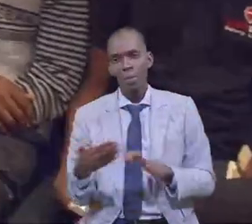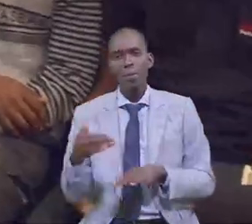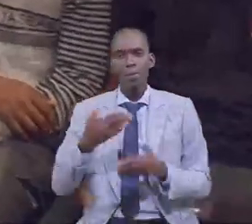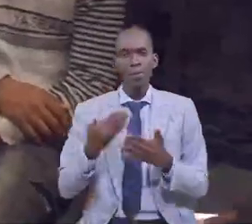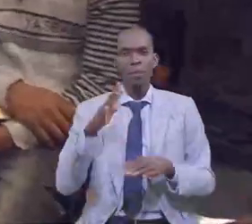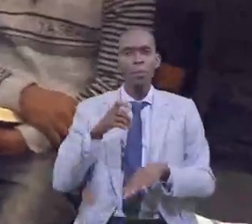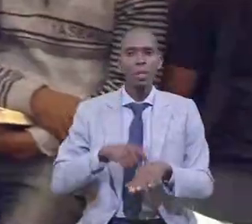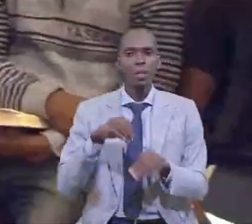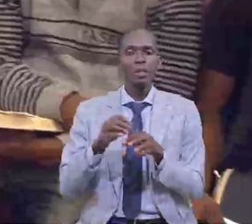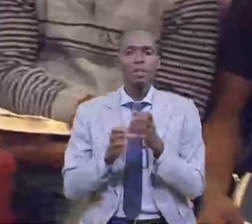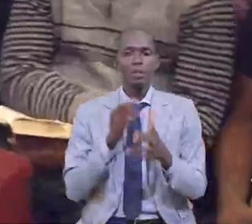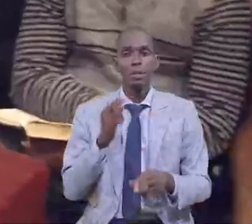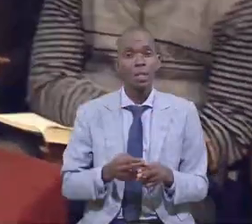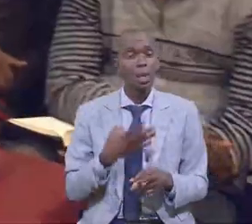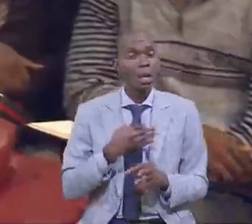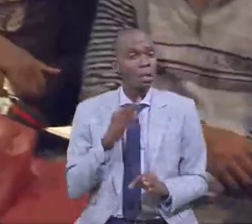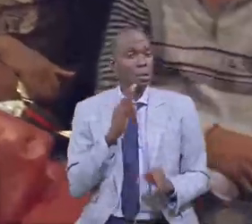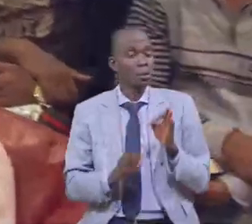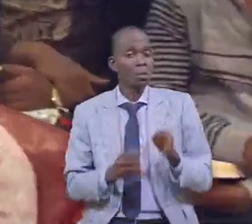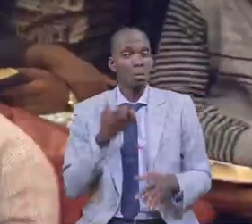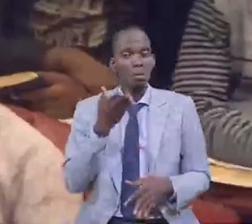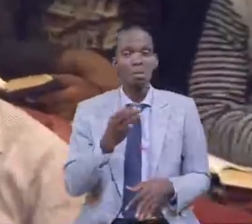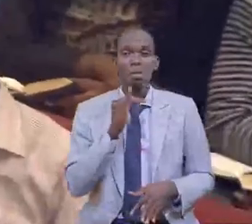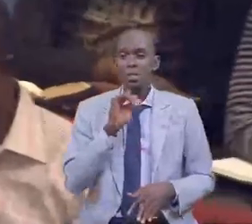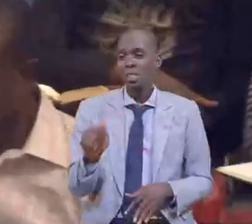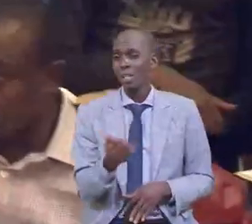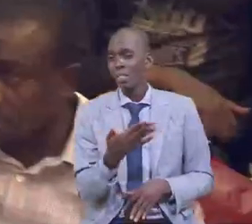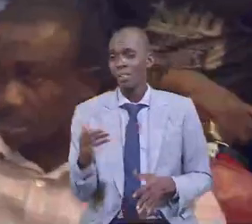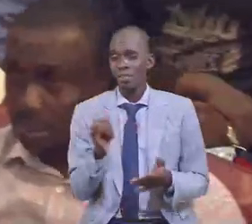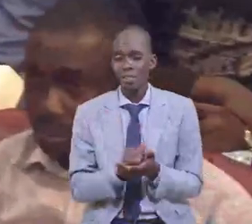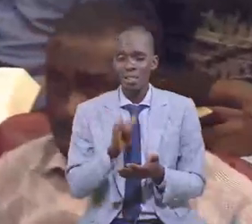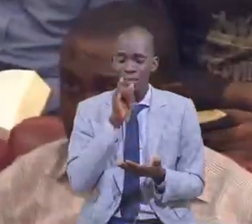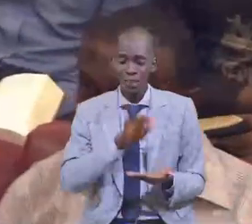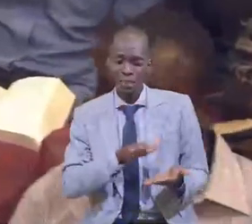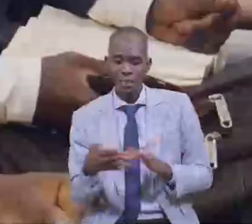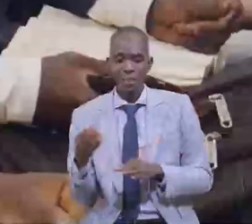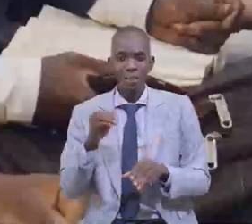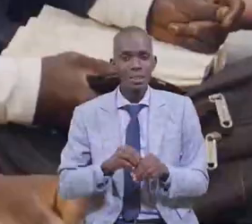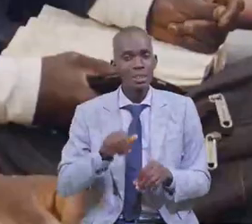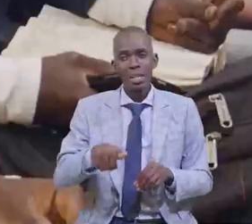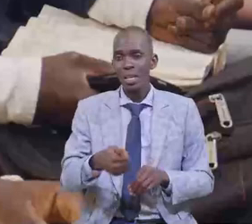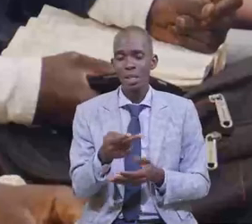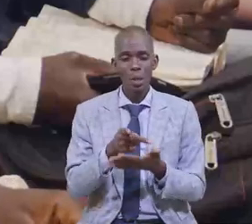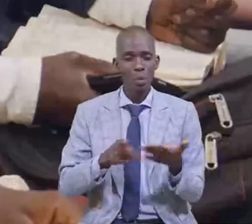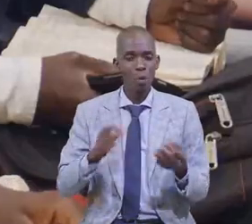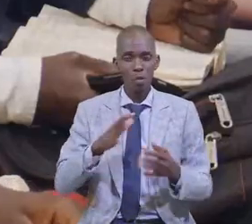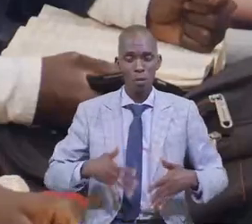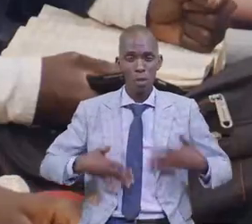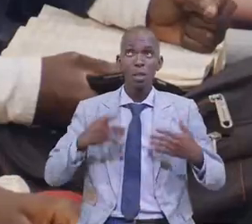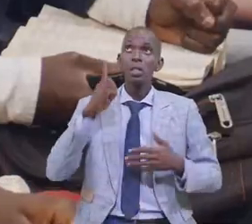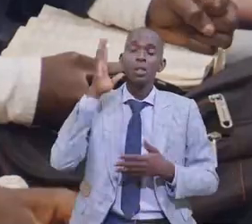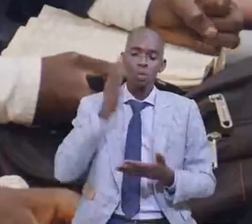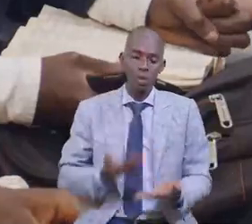mourir prématurément. Amen. S'il y a quelque chose qui est mort dans un domaine de la